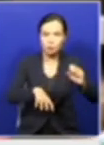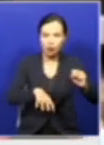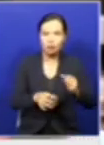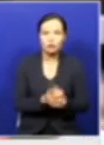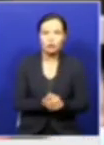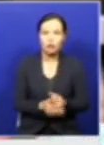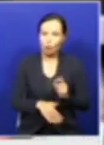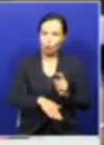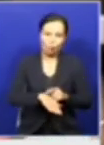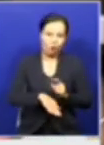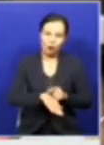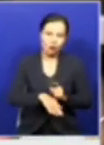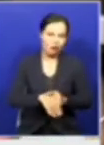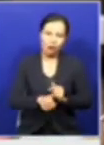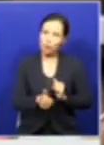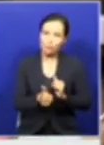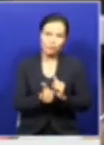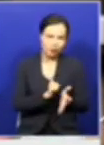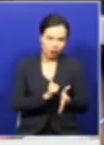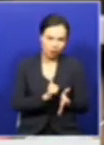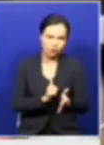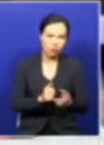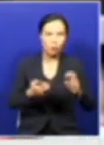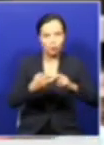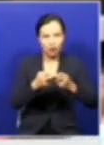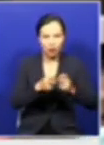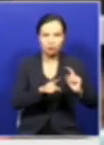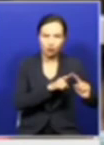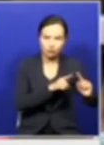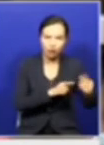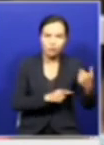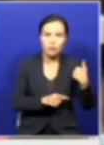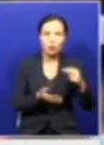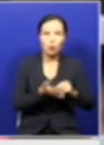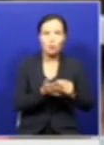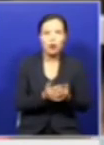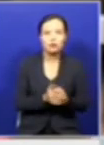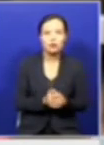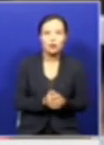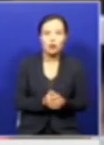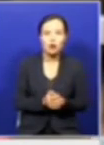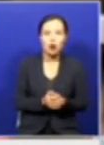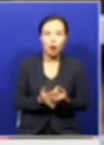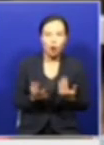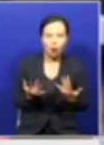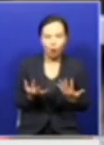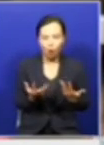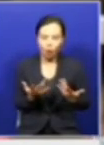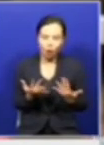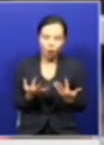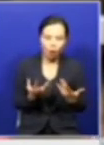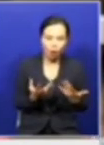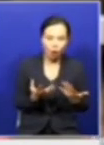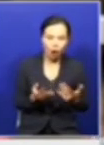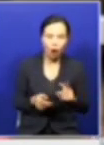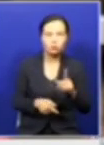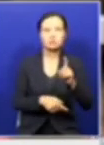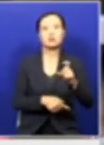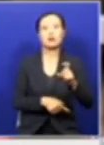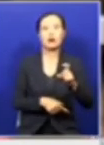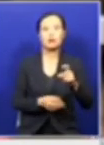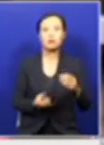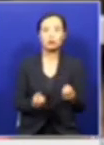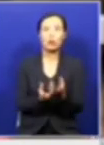ม่ทันต่อสถานการณ์ที่เรียกว่ากว่าถั่วจะสุกงาก็ไหม้ไปเสียแล้วฉะนั้นต